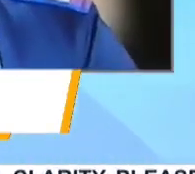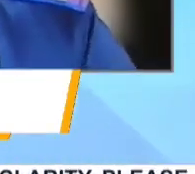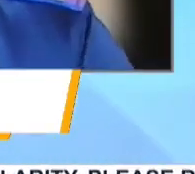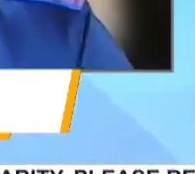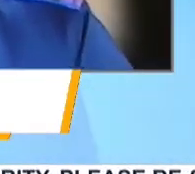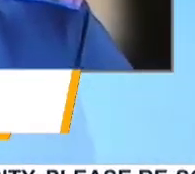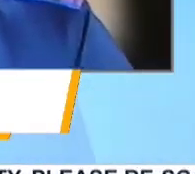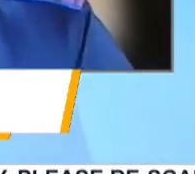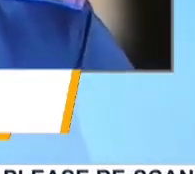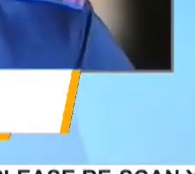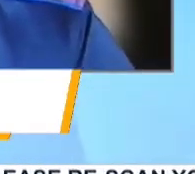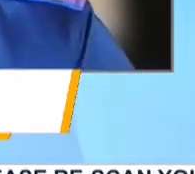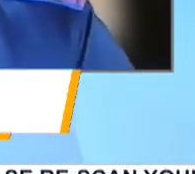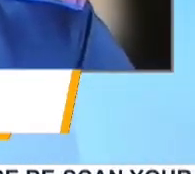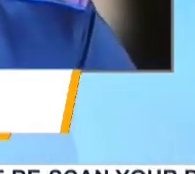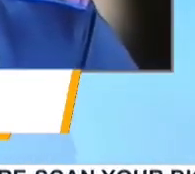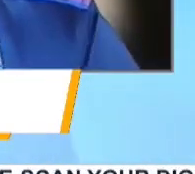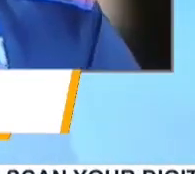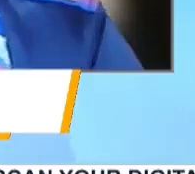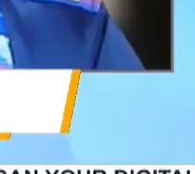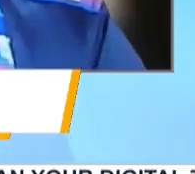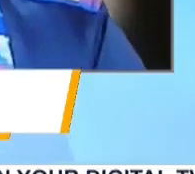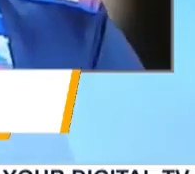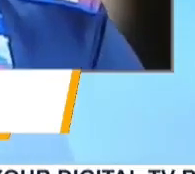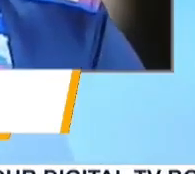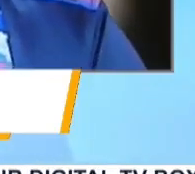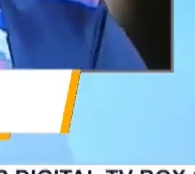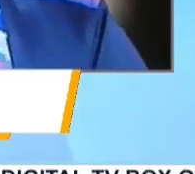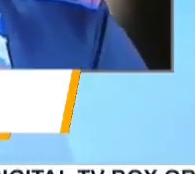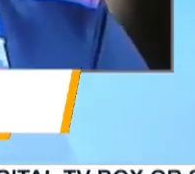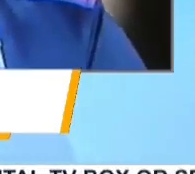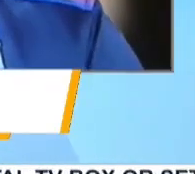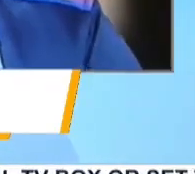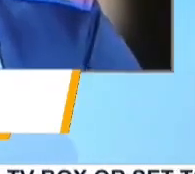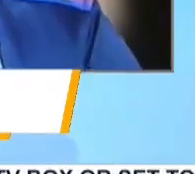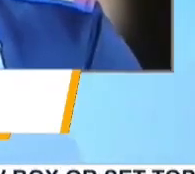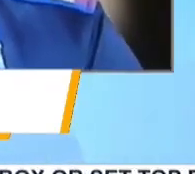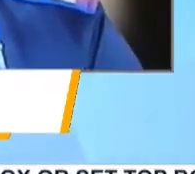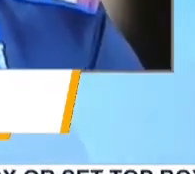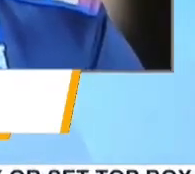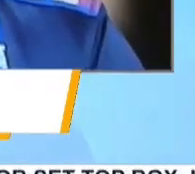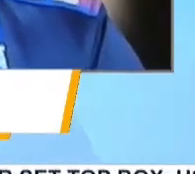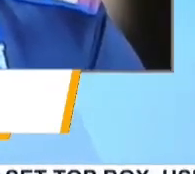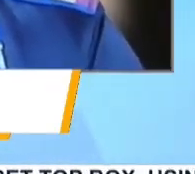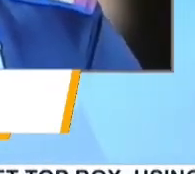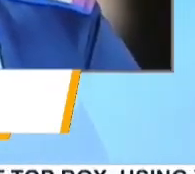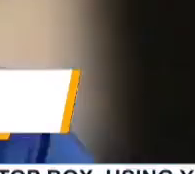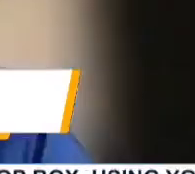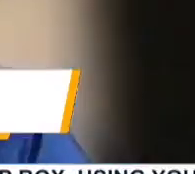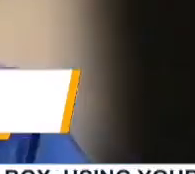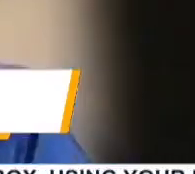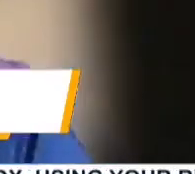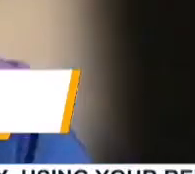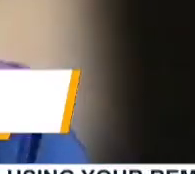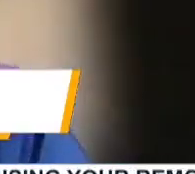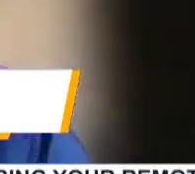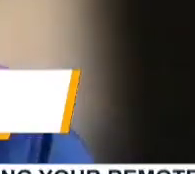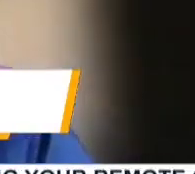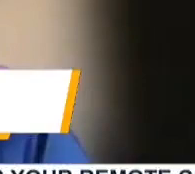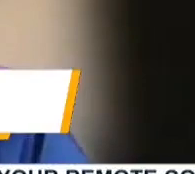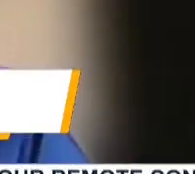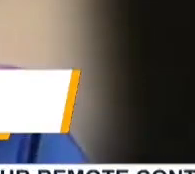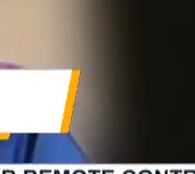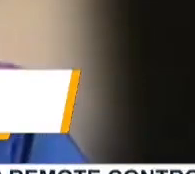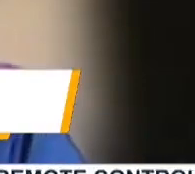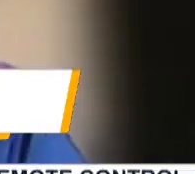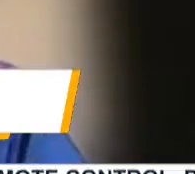Naka-mute po ata si Miss Mia. Ayun, paki-unmute lang po, ma'am. Wide range siya ng mga products. Available yung mga textiles. That's one